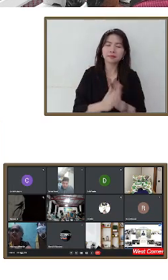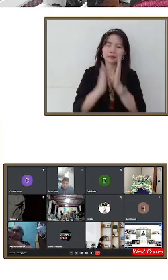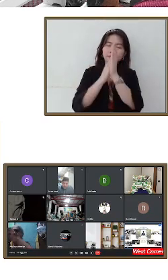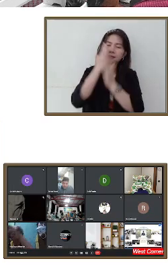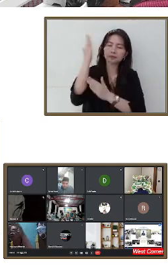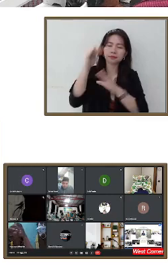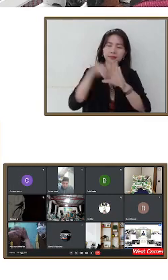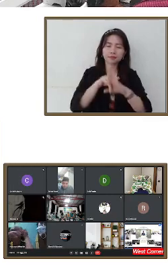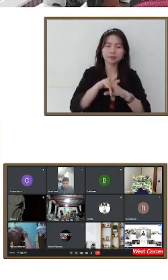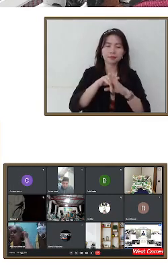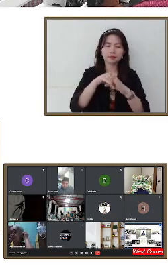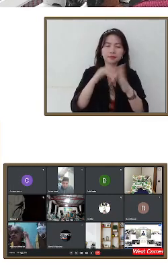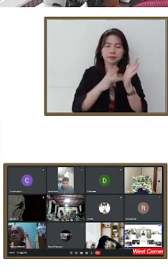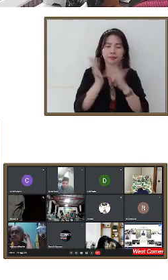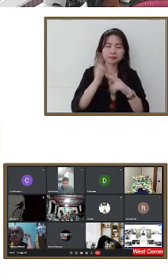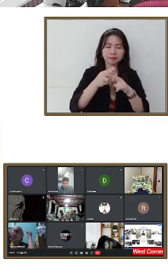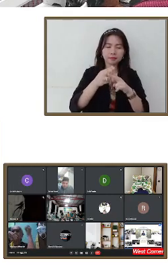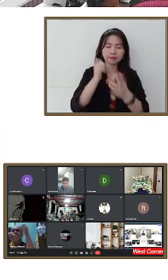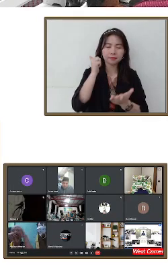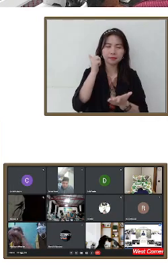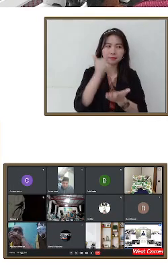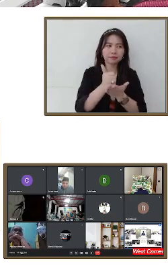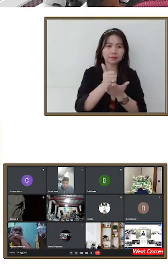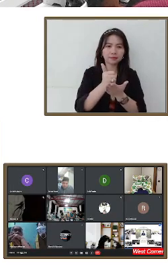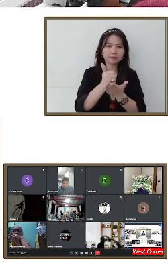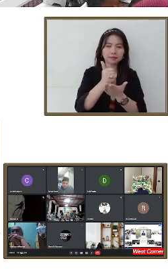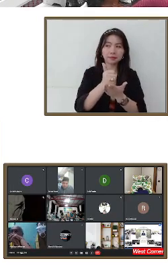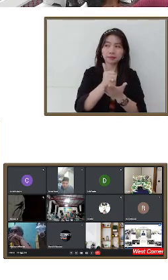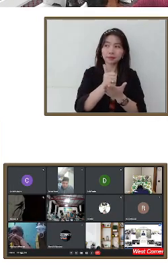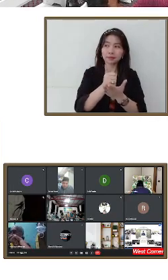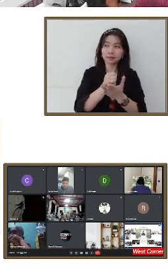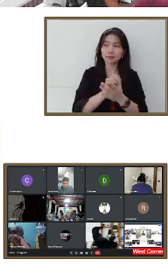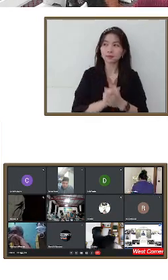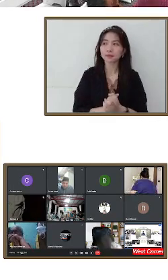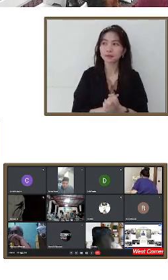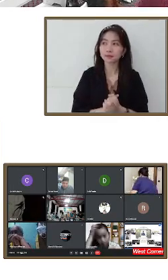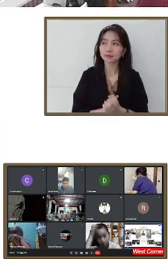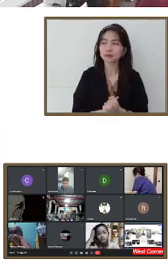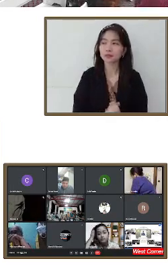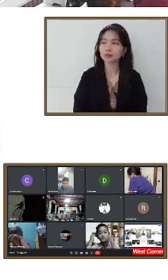pagkukulang at pagkakasala in Jesus' name. Amen. Amen. Alright? So back to your seats, please.